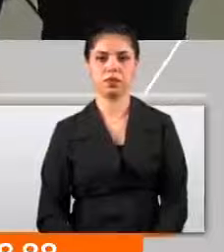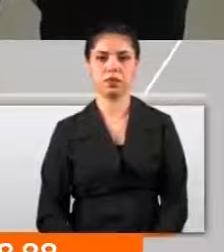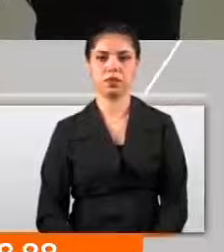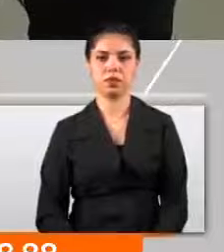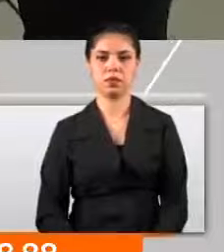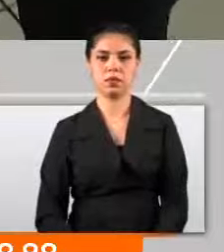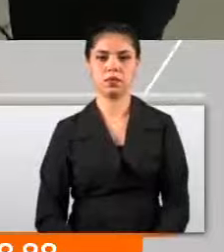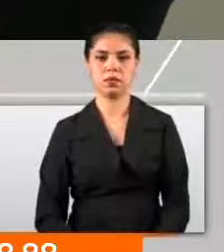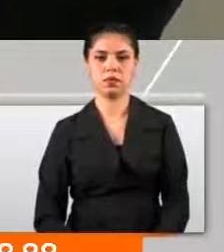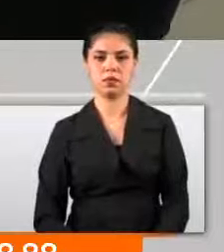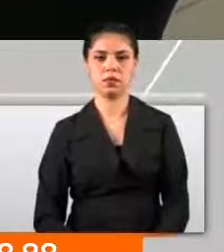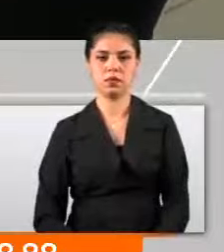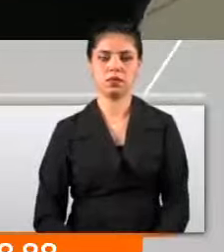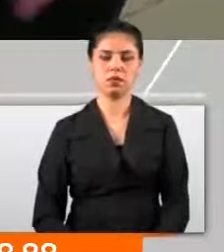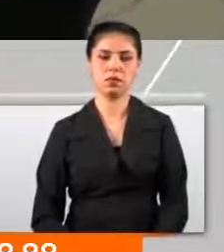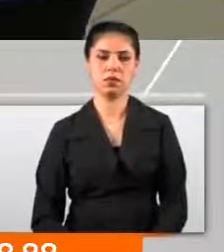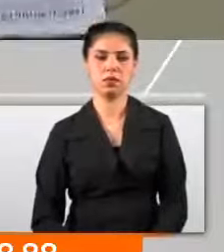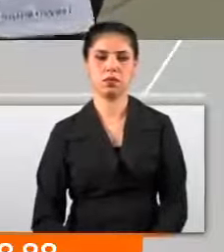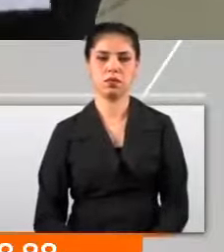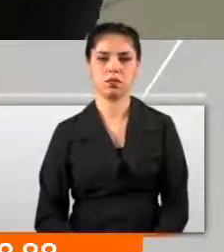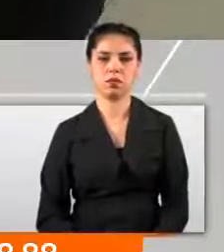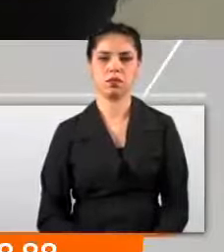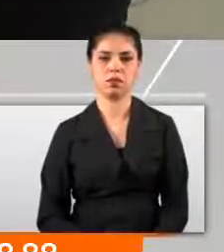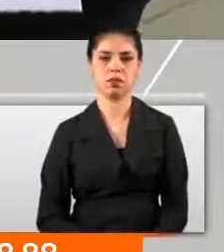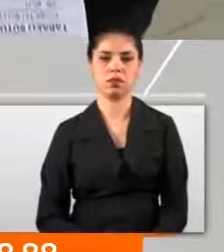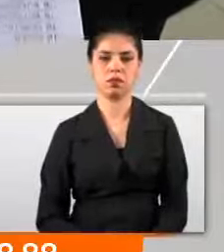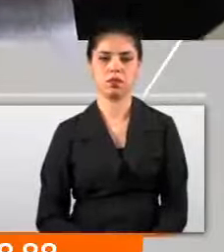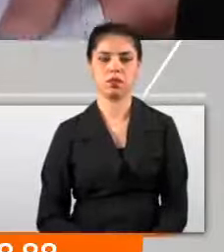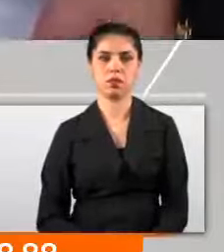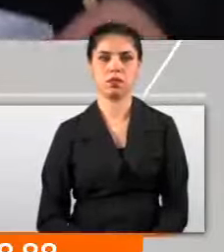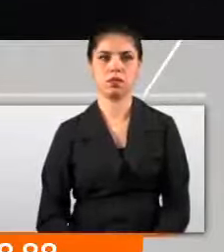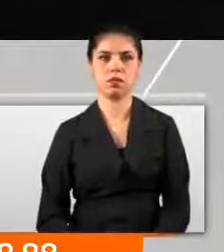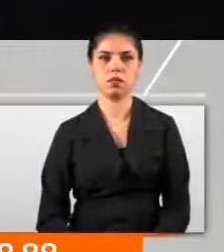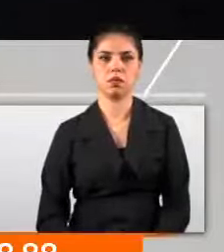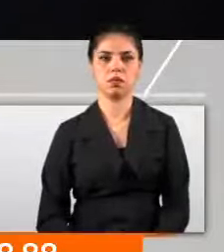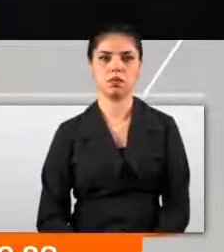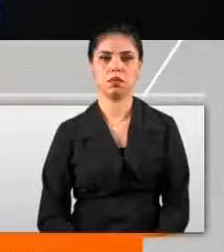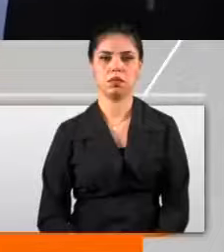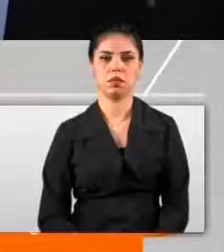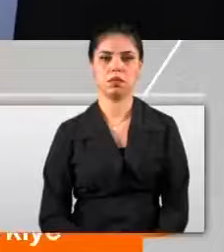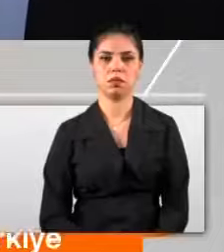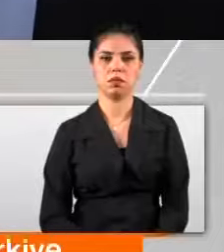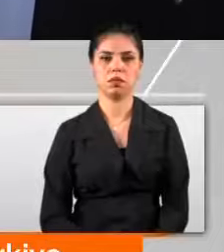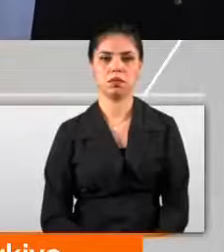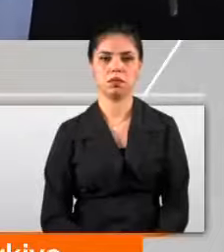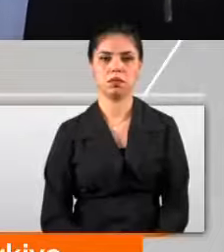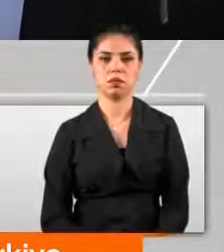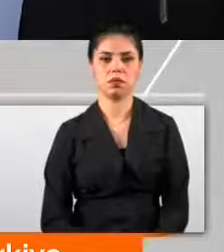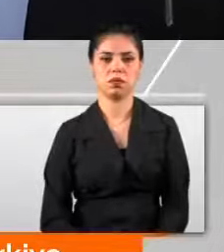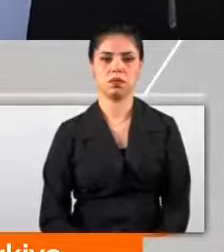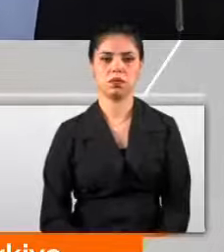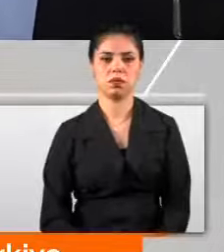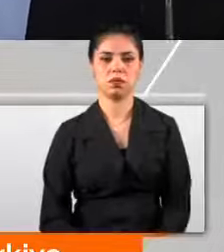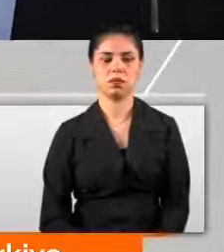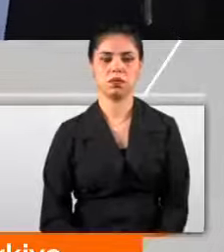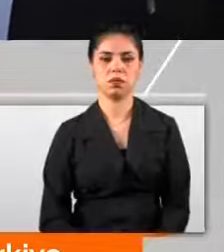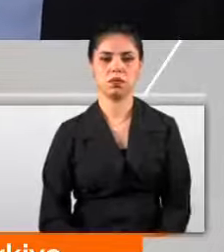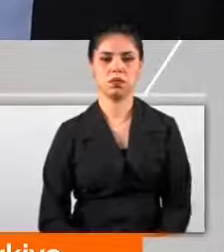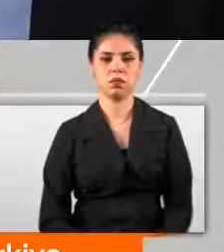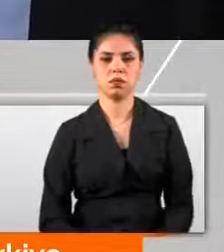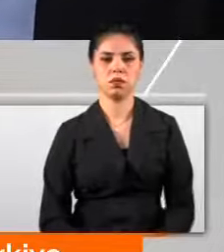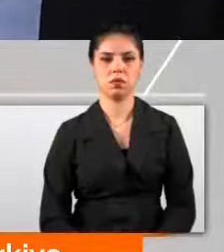burada 61.50. Bugün 81 liraya alıyoruz. Izgara grubu zaten %40, %60, kanat grubunda